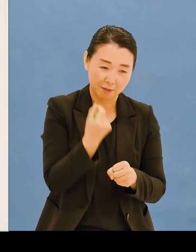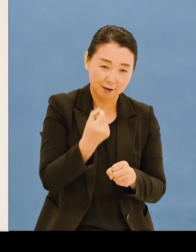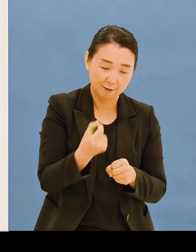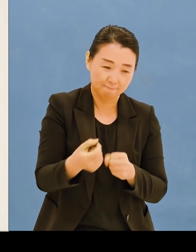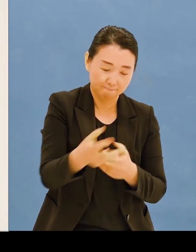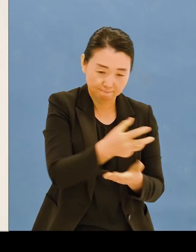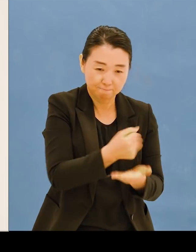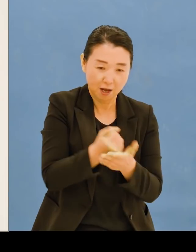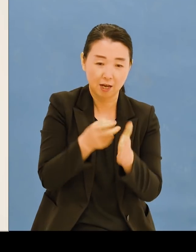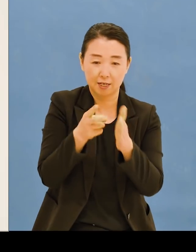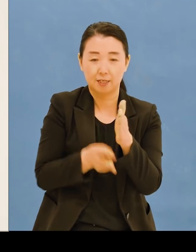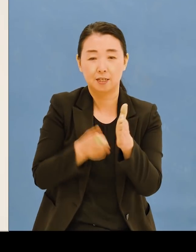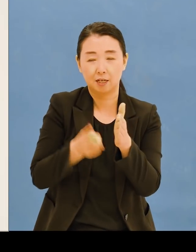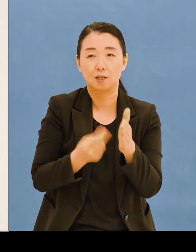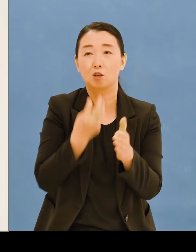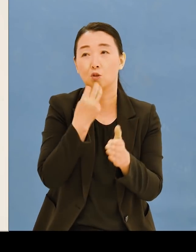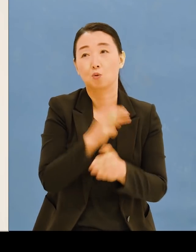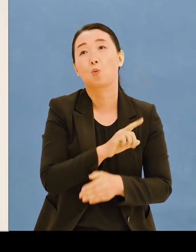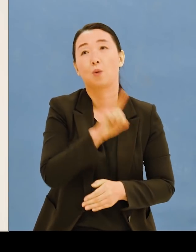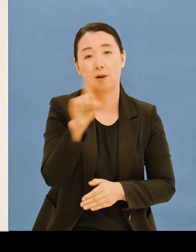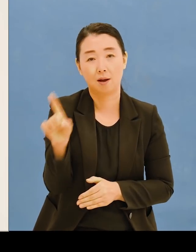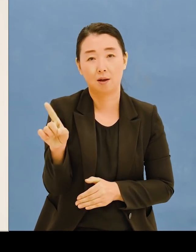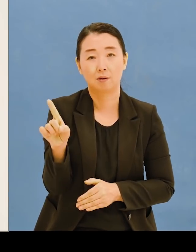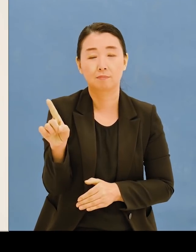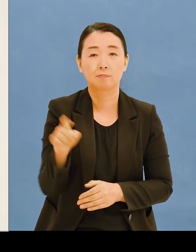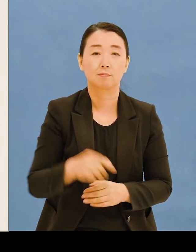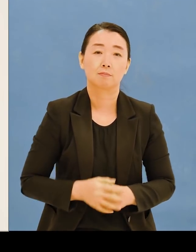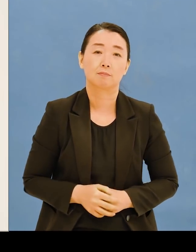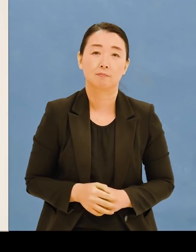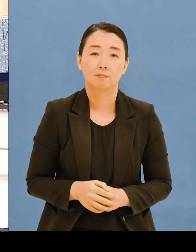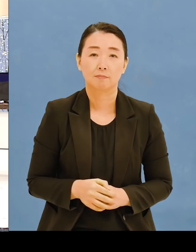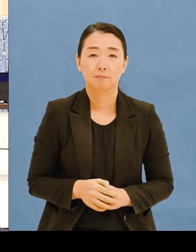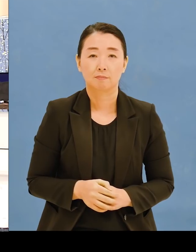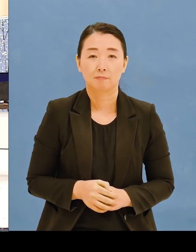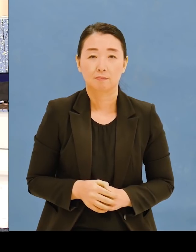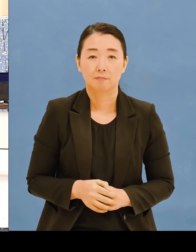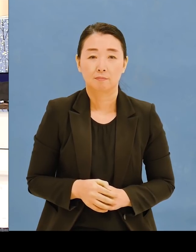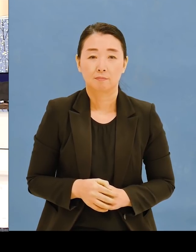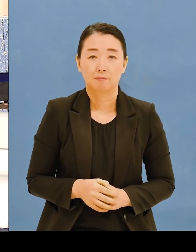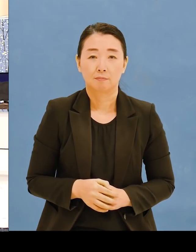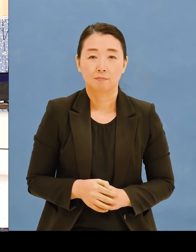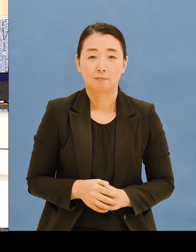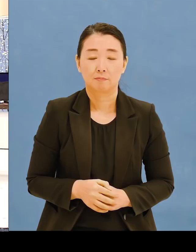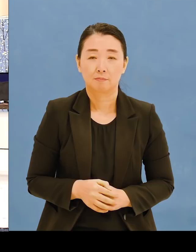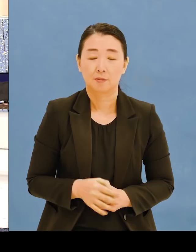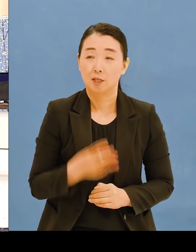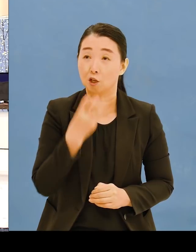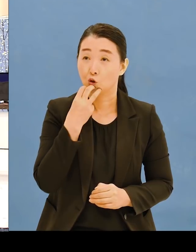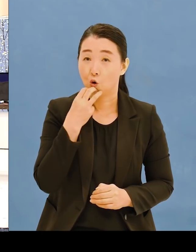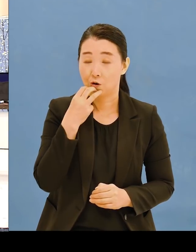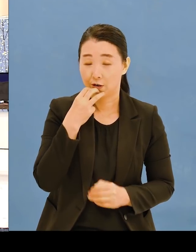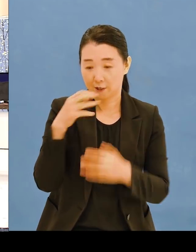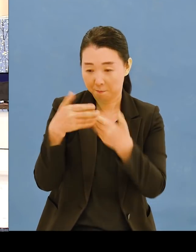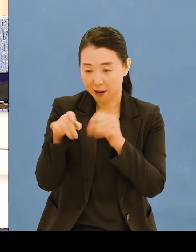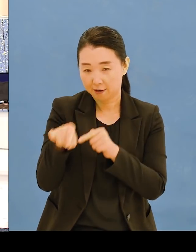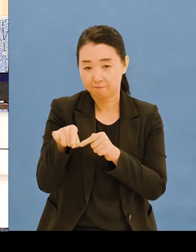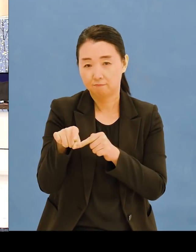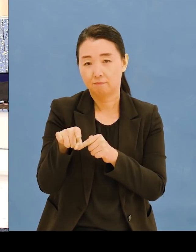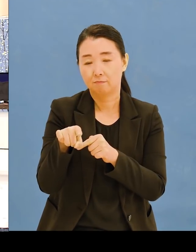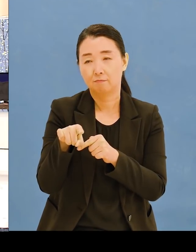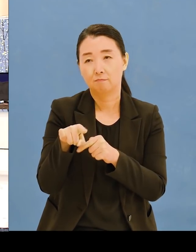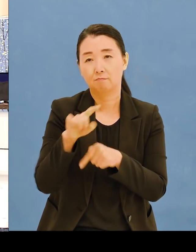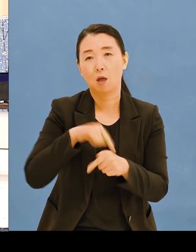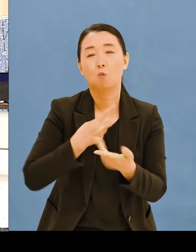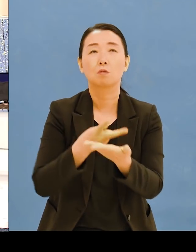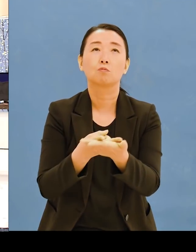빨리 싸가지고 기차를 타고 서울로 올라왔어요. 자취방으로 올라와서 집에 이제 자취방에서 이제 밤에 이제 이렇게